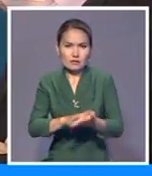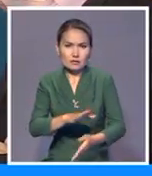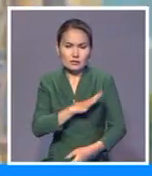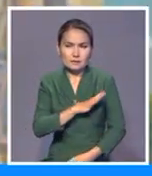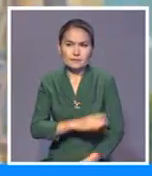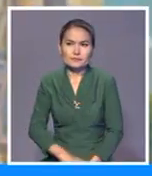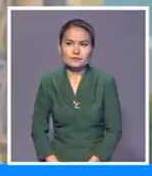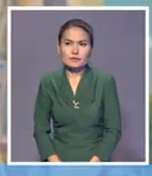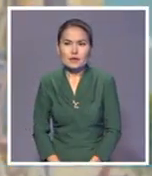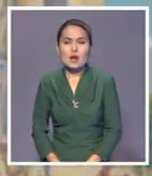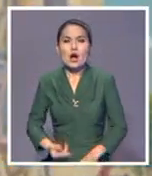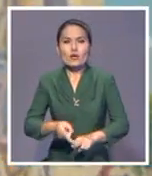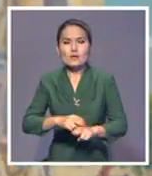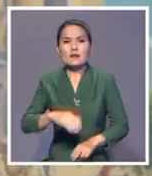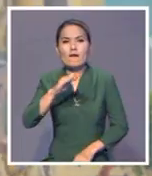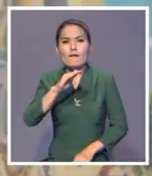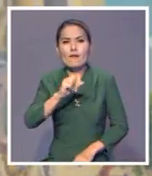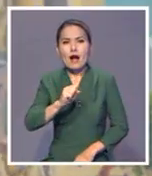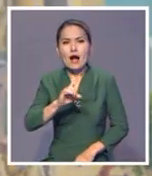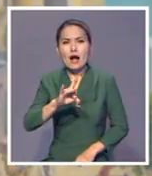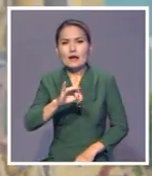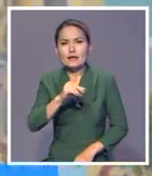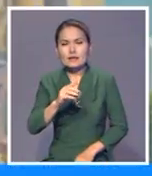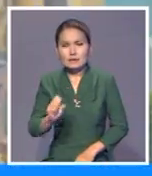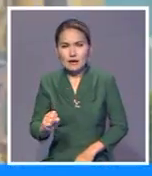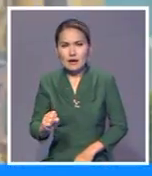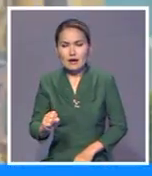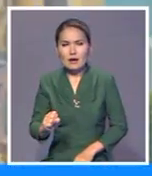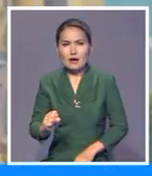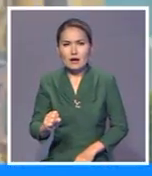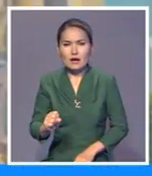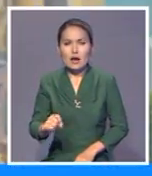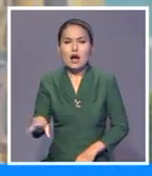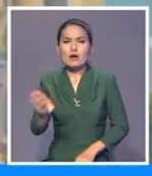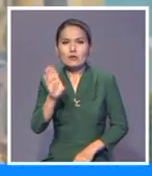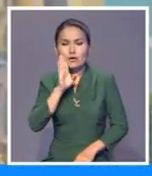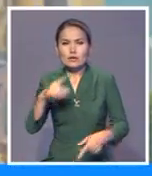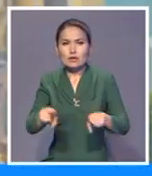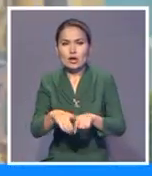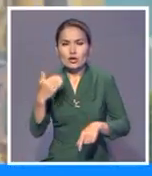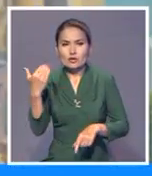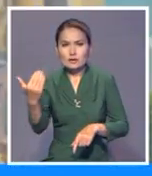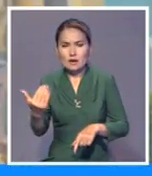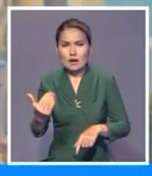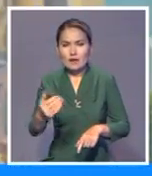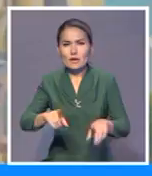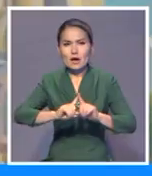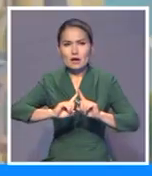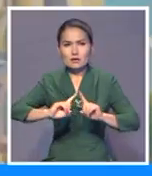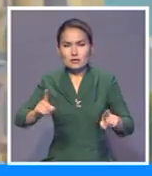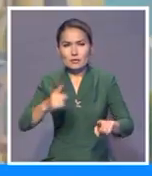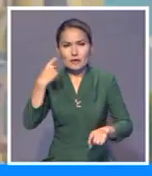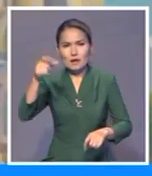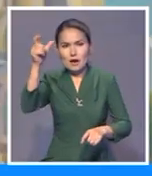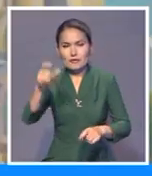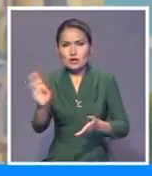бастаған үлкен қыздар отряды қазақ поэзиясының алдыңғы шебінде тұрған легионерлер.